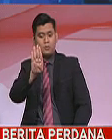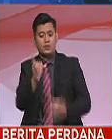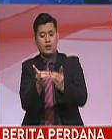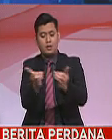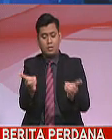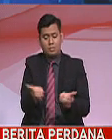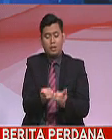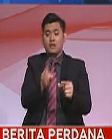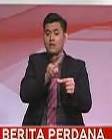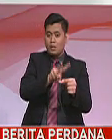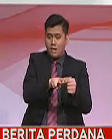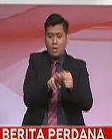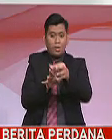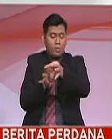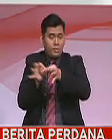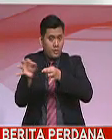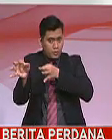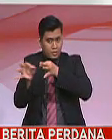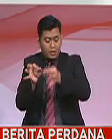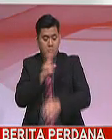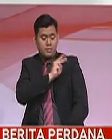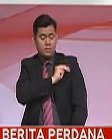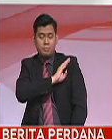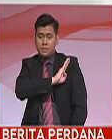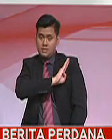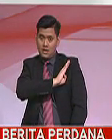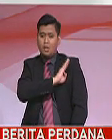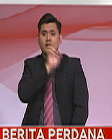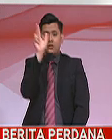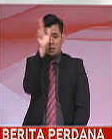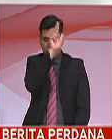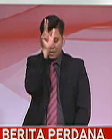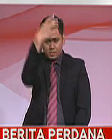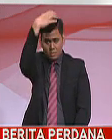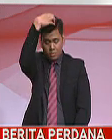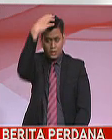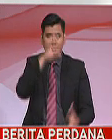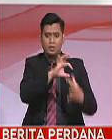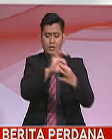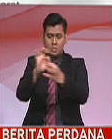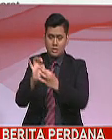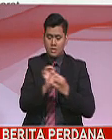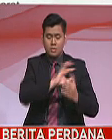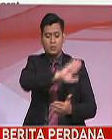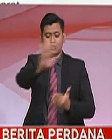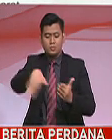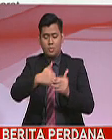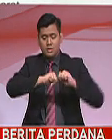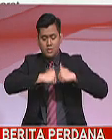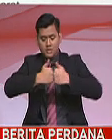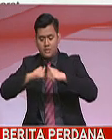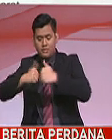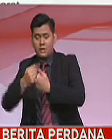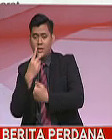Klang. Jelasnya, kerajaan negeri juga akan bekerjasama sebaik mungkin dengan semua agensi bagi memastikan